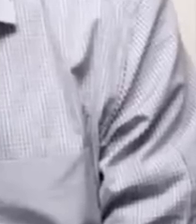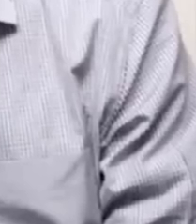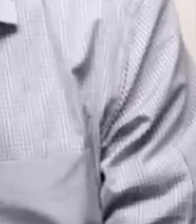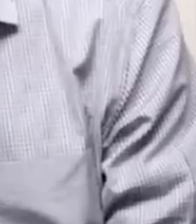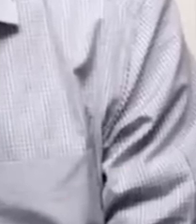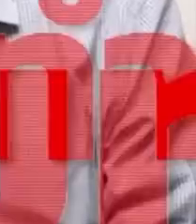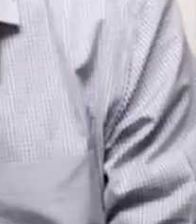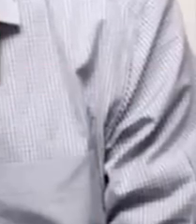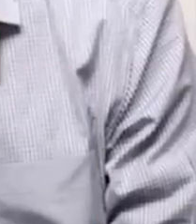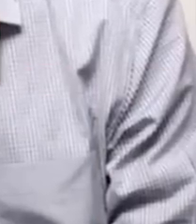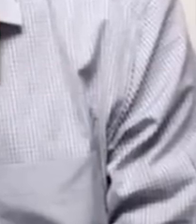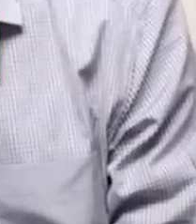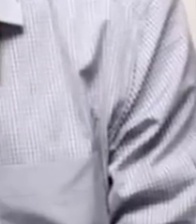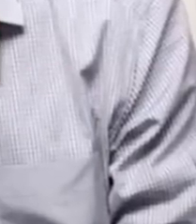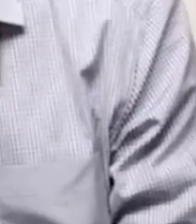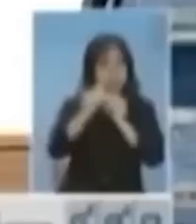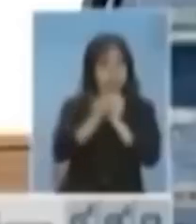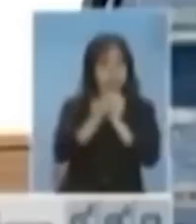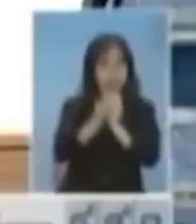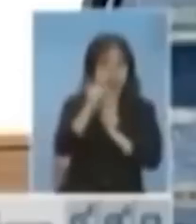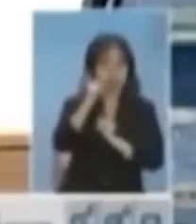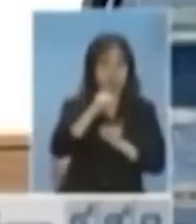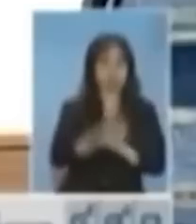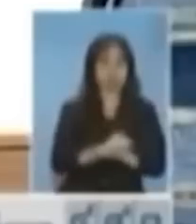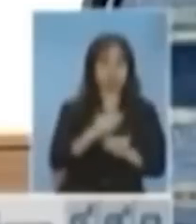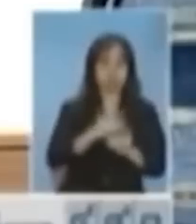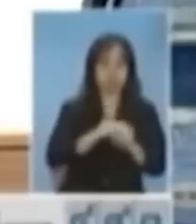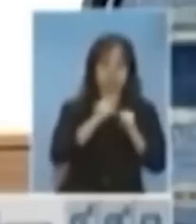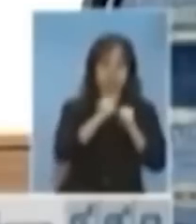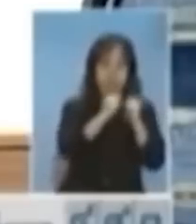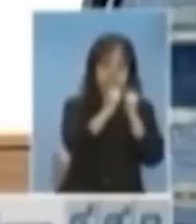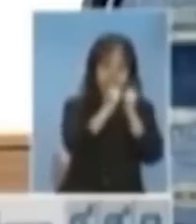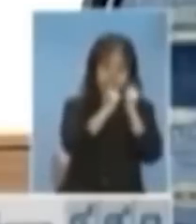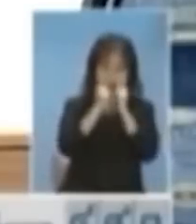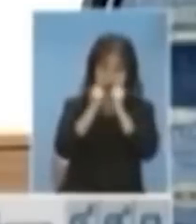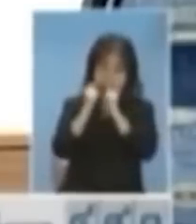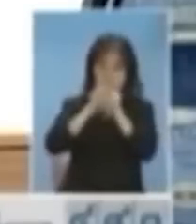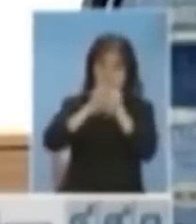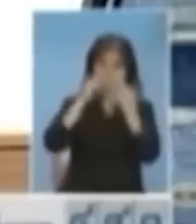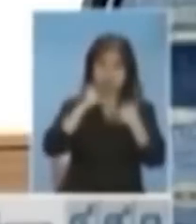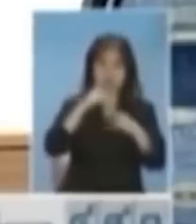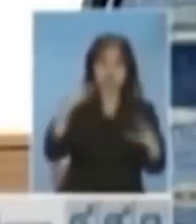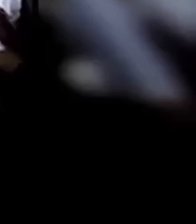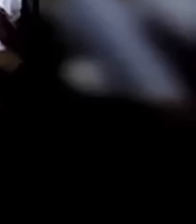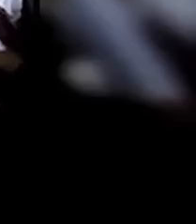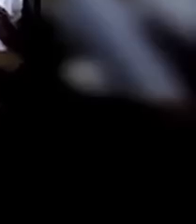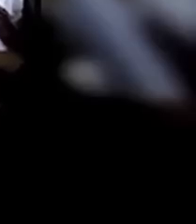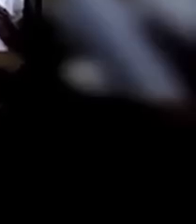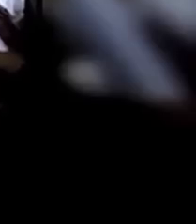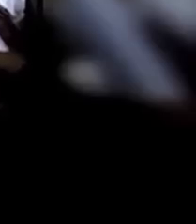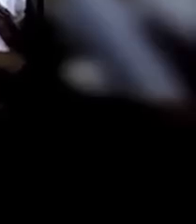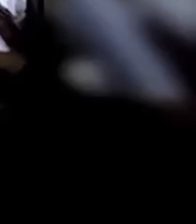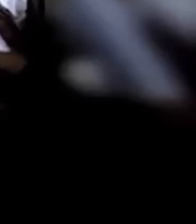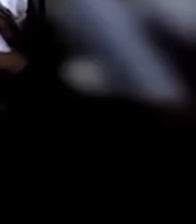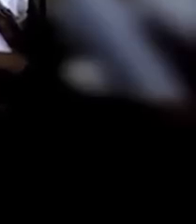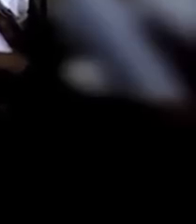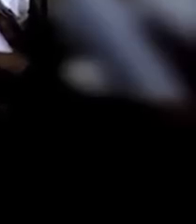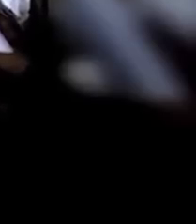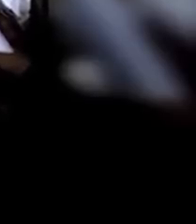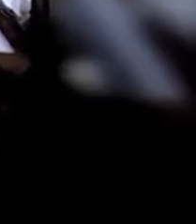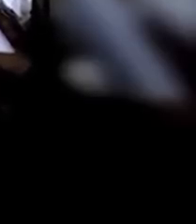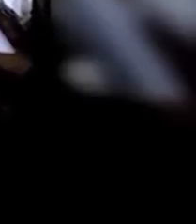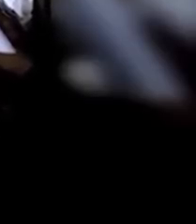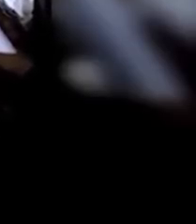ษิณคิดเพื่อไทยทำผมพยายามพูดคุยกับหลายๆคนนะจนกระทั่งได้บทสรุปว่าอ๋อการที่ผลักดันโครงการนี้อย่